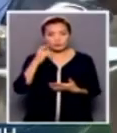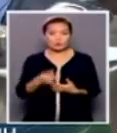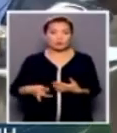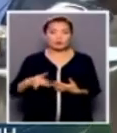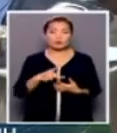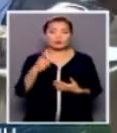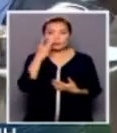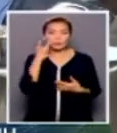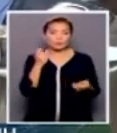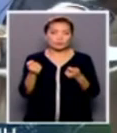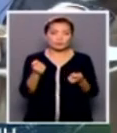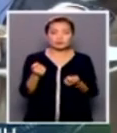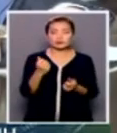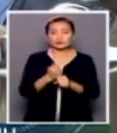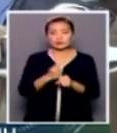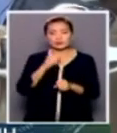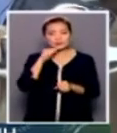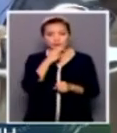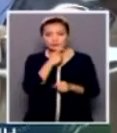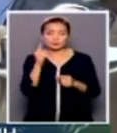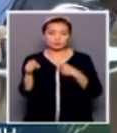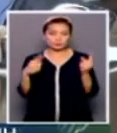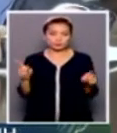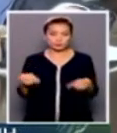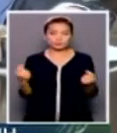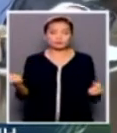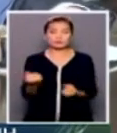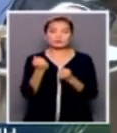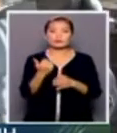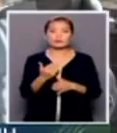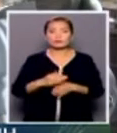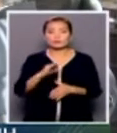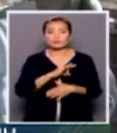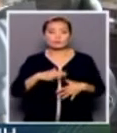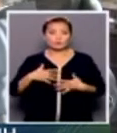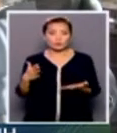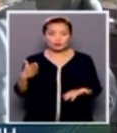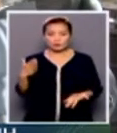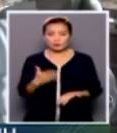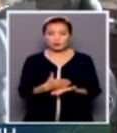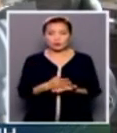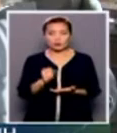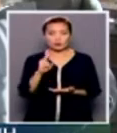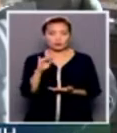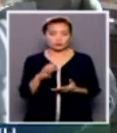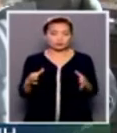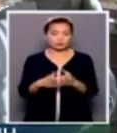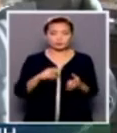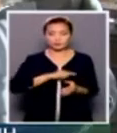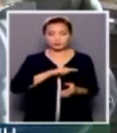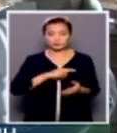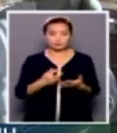өңірдің әлеуметтік саяси және әлеуметтік экономикалық дамуына қосып жатқан үлесі зор екендігін айтқан облыс әкімі ұйымның